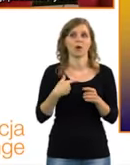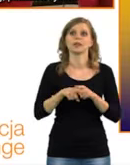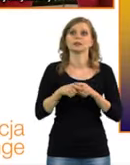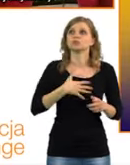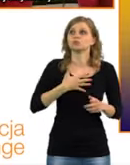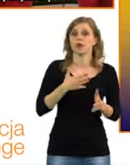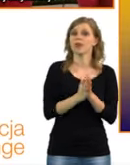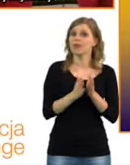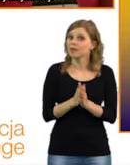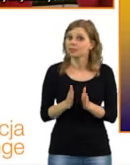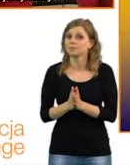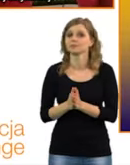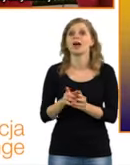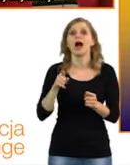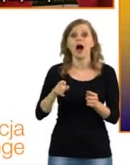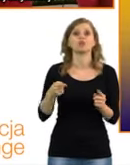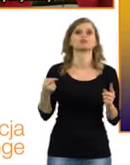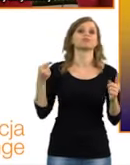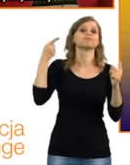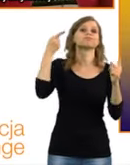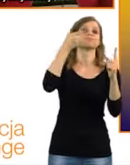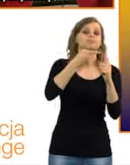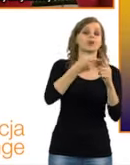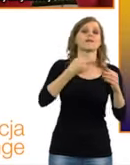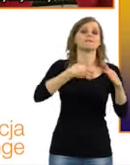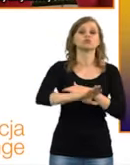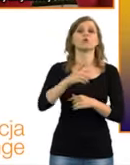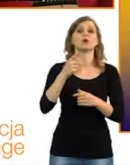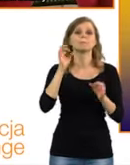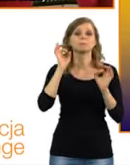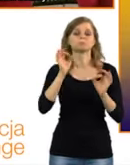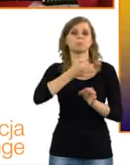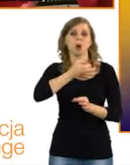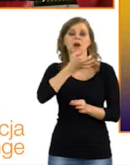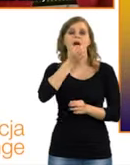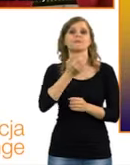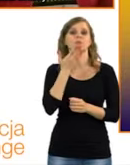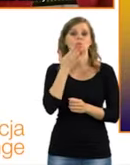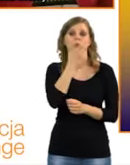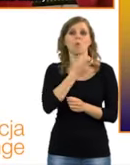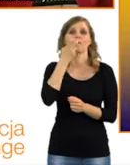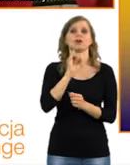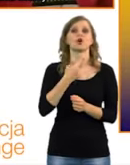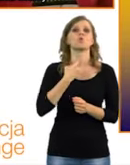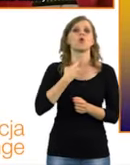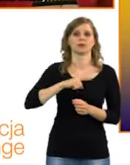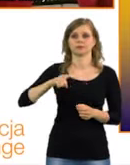poczucia rytmu, a w konsekwencji prowadzi to do poprawnej artykulacji i prozodii w mowie.